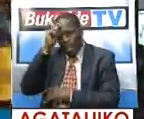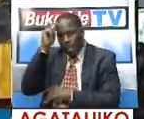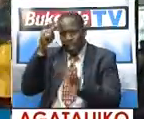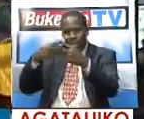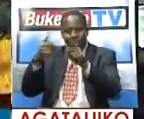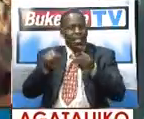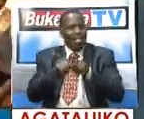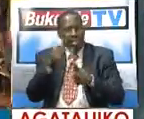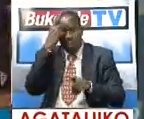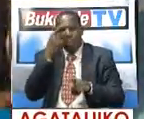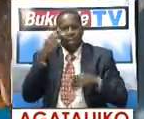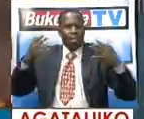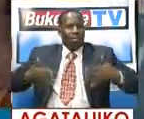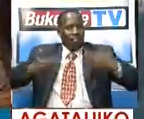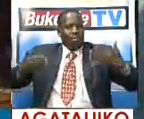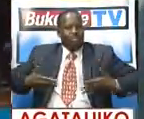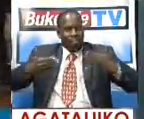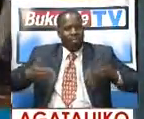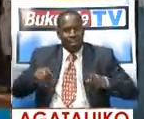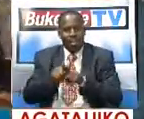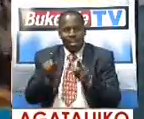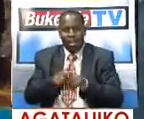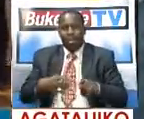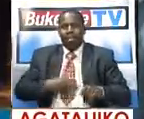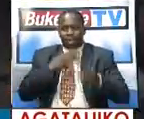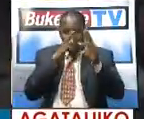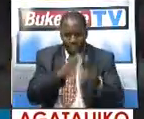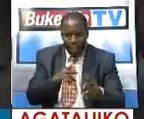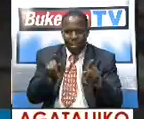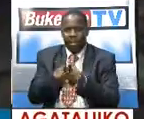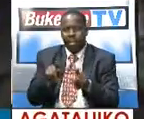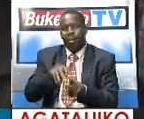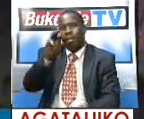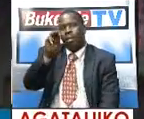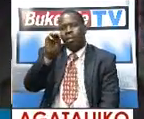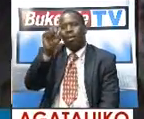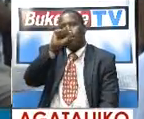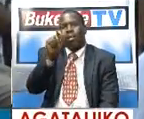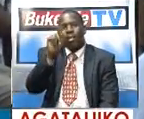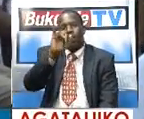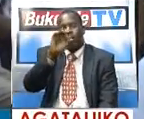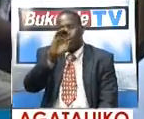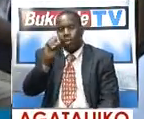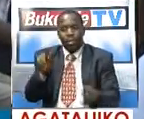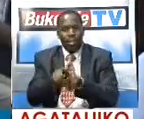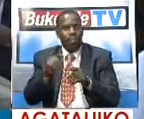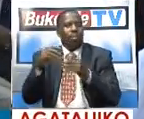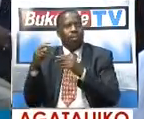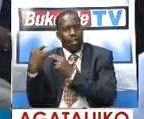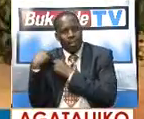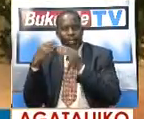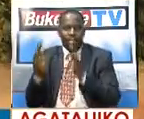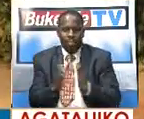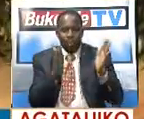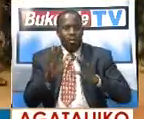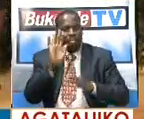bazadde baabwe babanyeenyeza mitwe. Omugenyi omukulu Lieutenant Colonel Henry Masiko ngono yakuliramu enteekateeka y'okwagazisa abantu